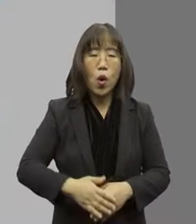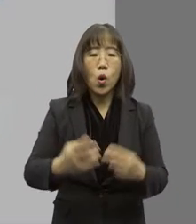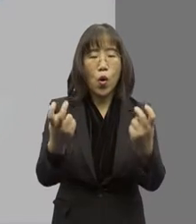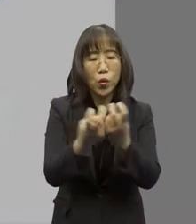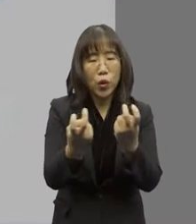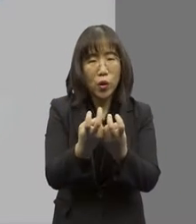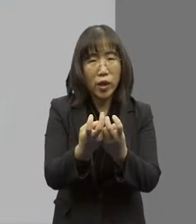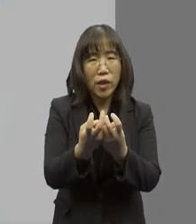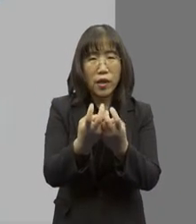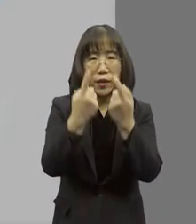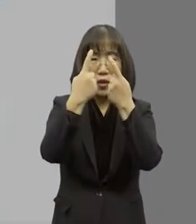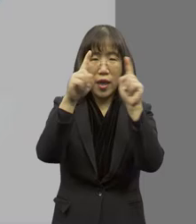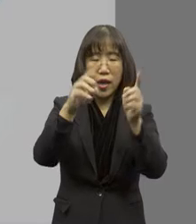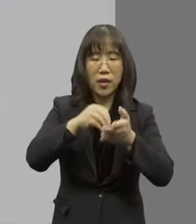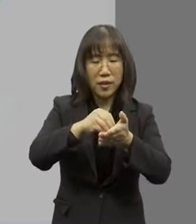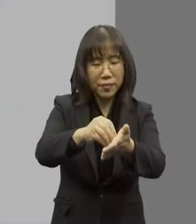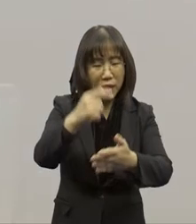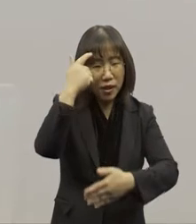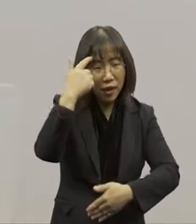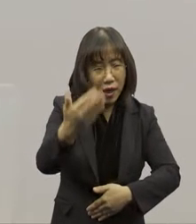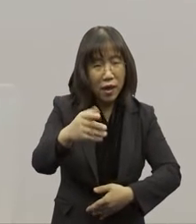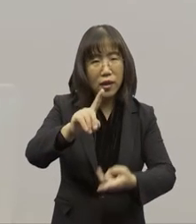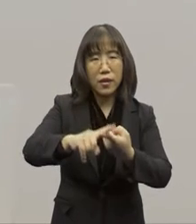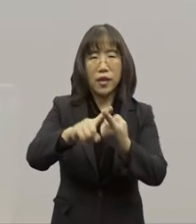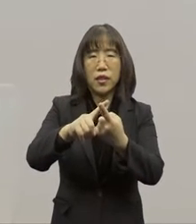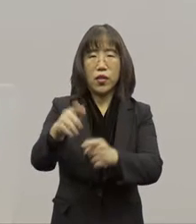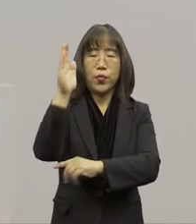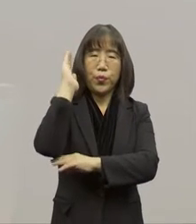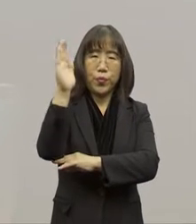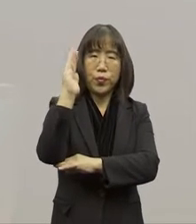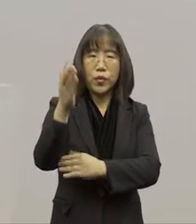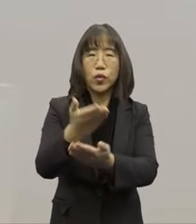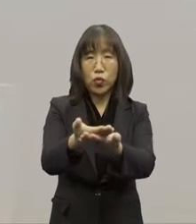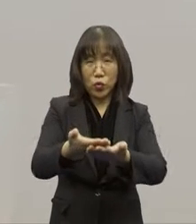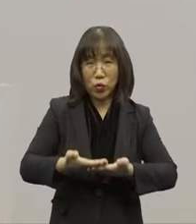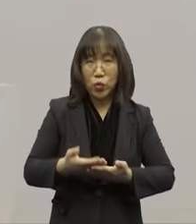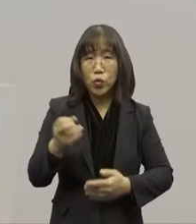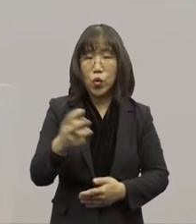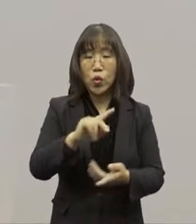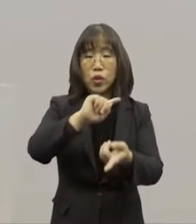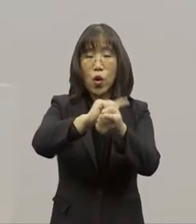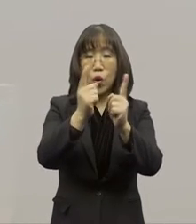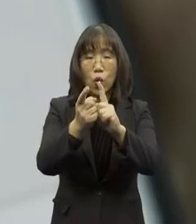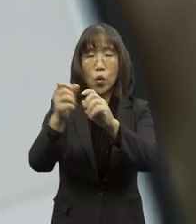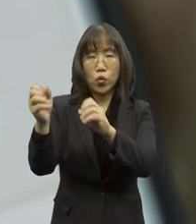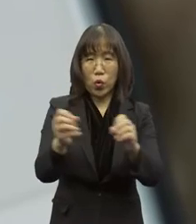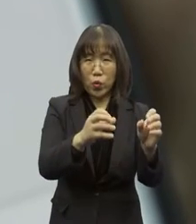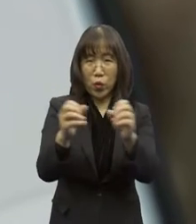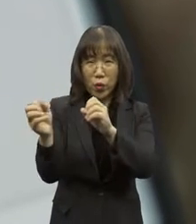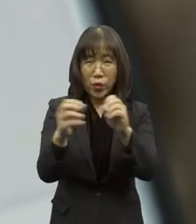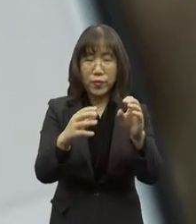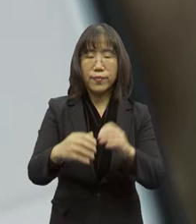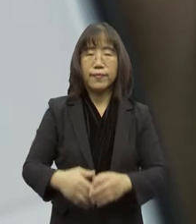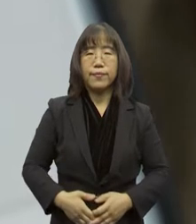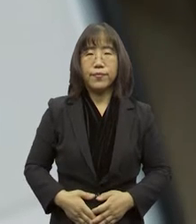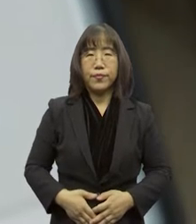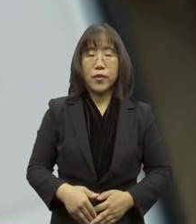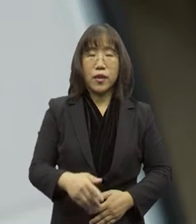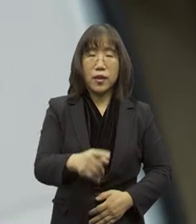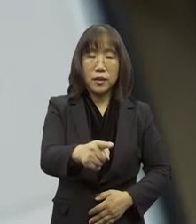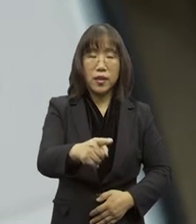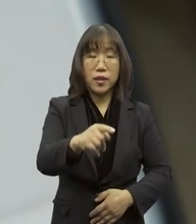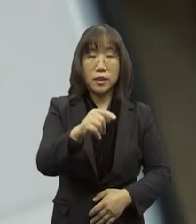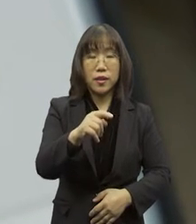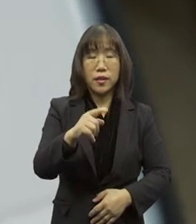전략, 성적대별 지원 경향 분석 등의 강의를 진행합니다. 또 댓글을 통해 실시간 소통하며